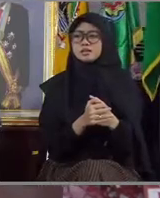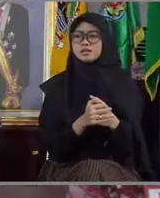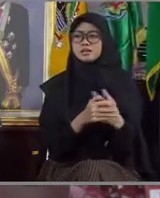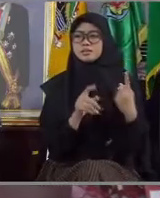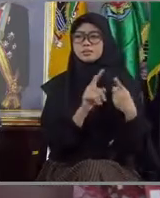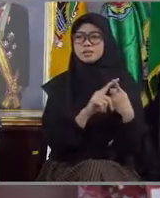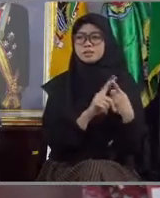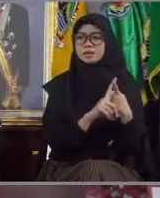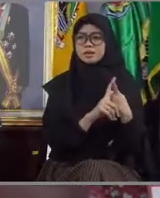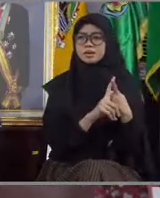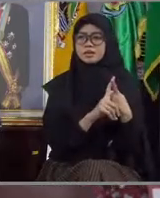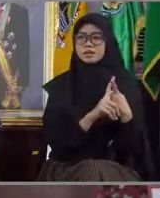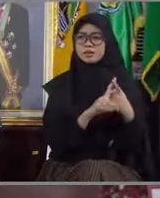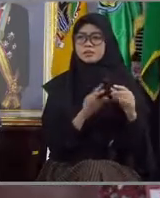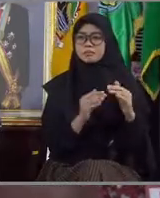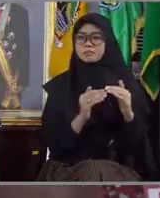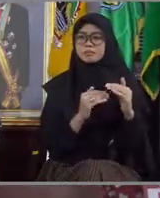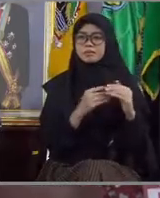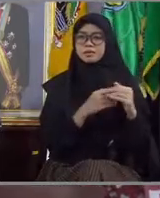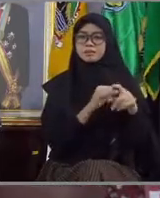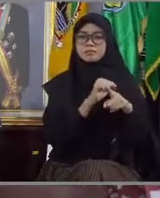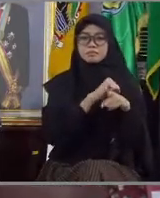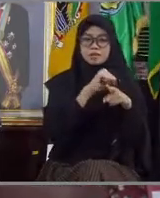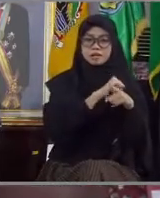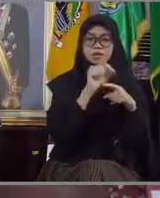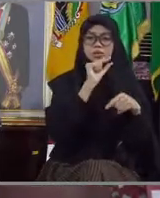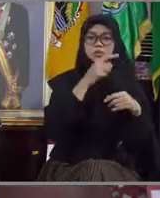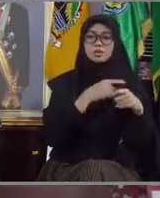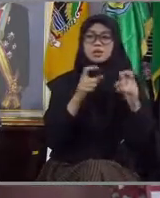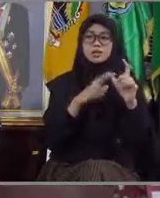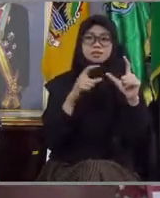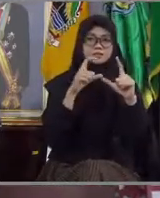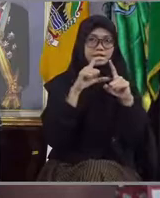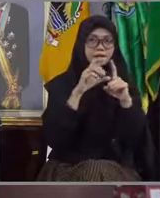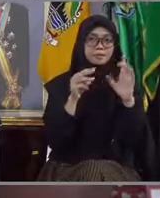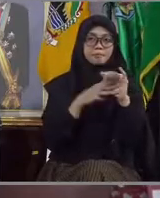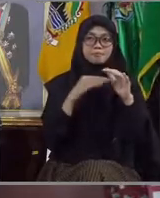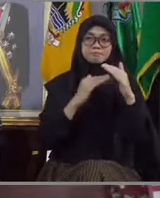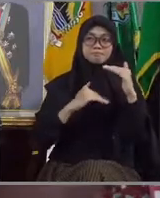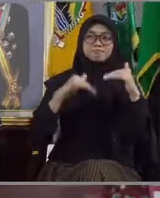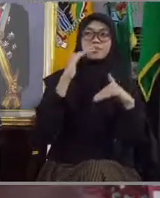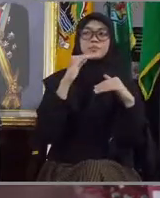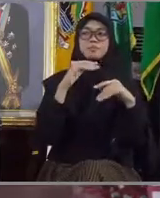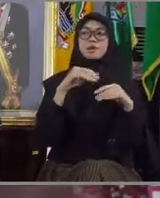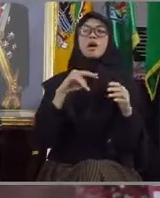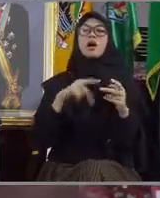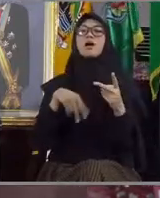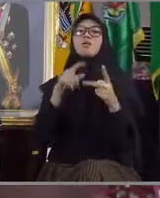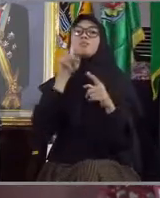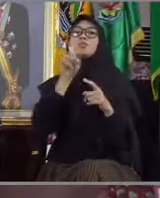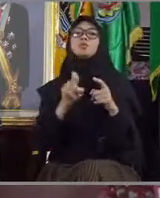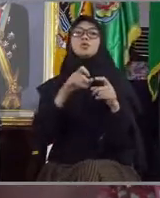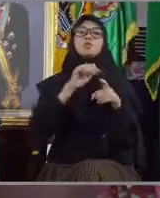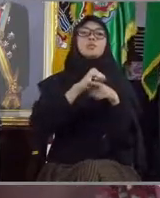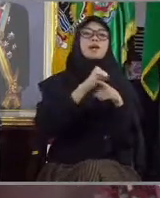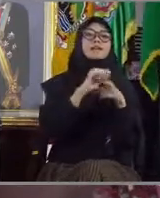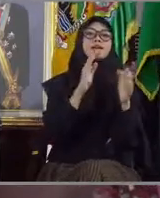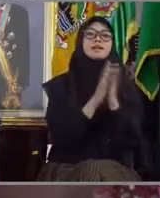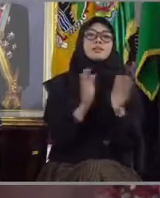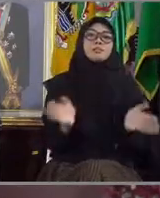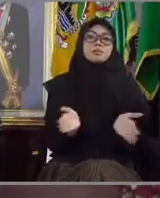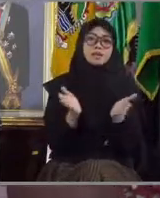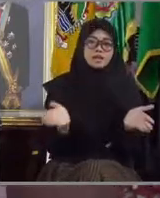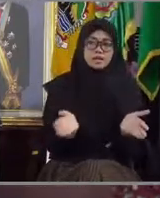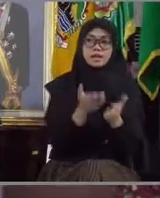satu, peningkatan kapasitas yang dibutuhkan apa? Pelatihan. Pelatihan dan pemberdayaan terhadap disabilitas itu